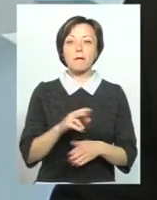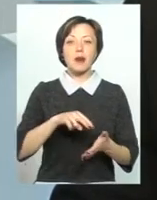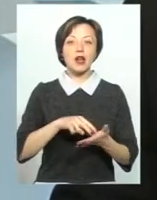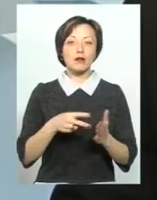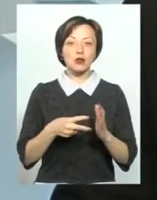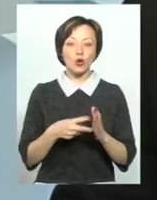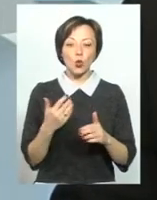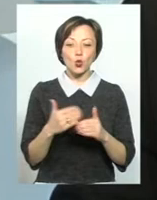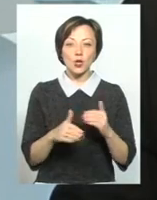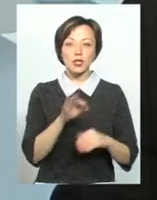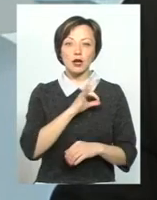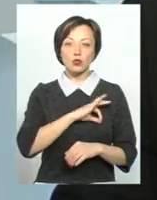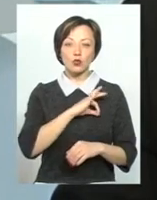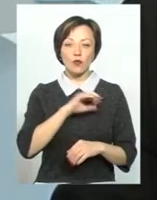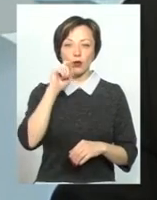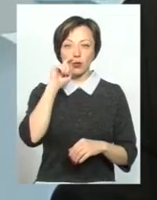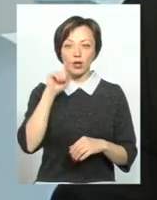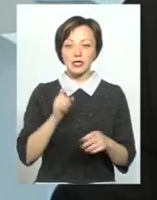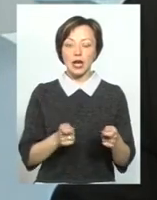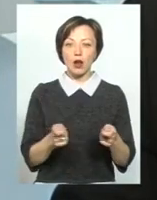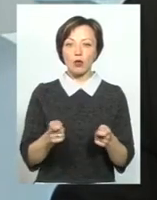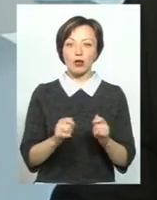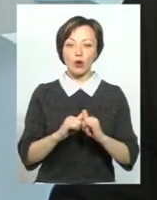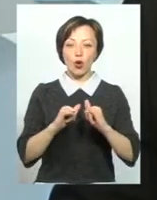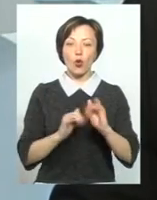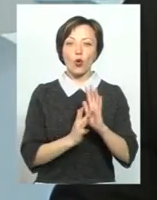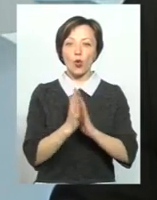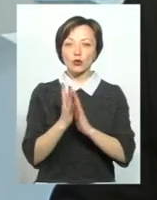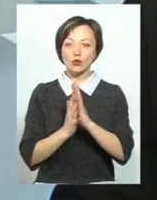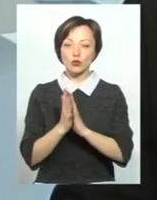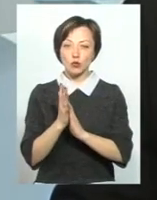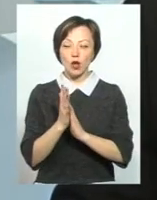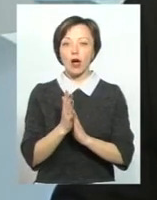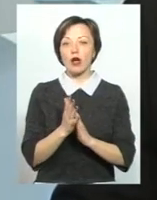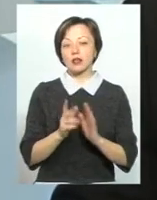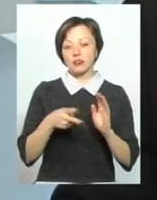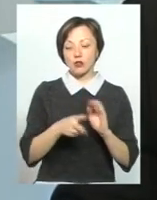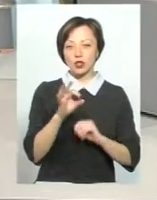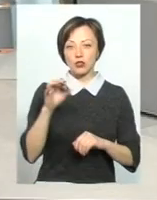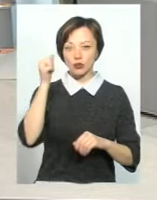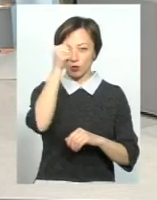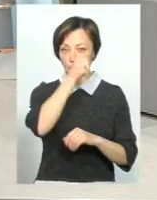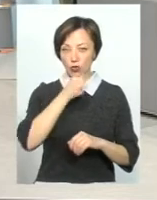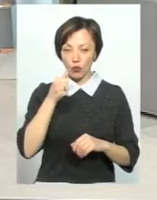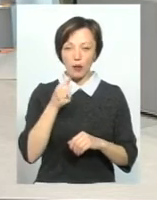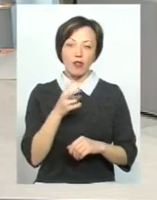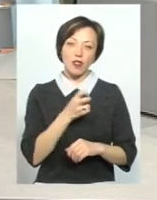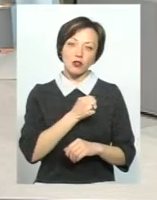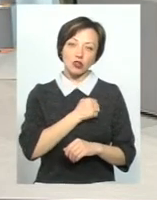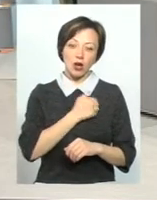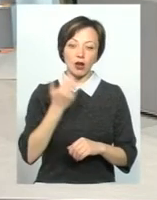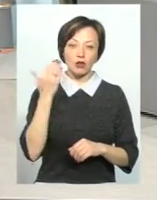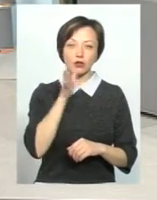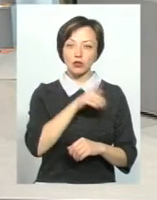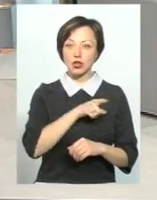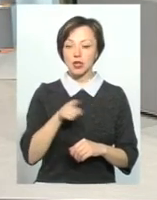передбачалося уже застосування українських регуляторів росту рослин з 2000 року як обов'язковий агроприєм. На жаль, на той час